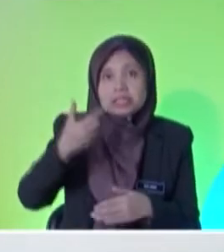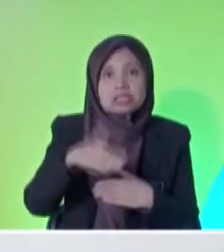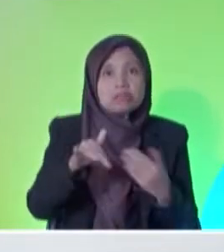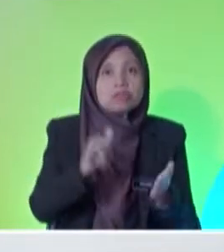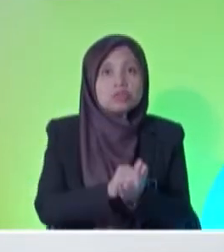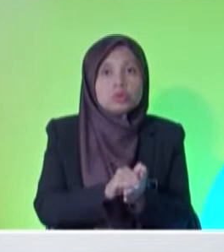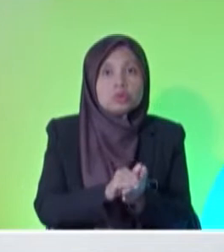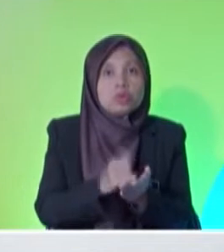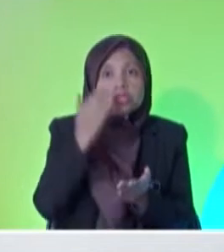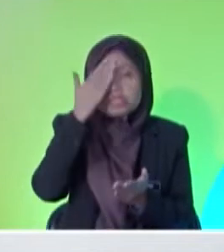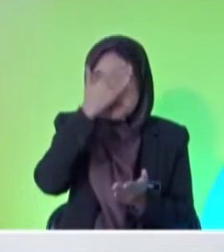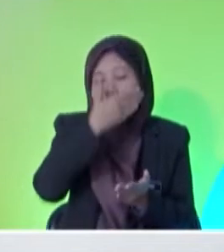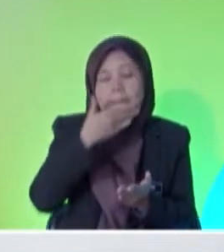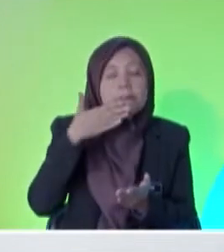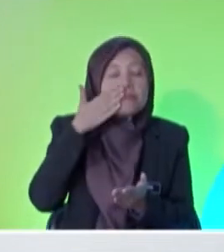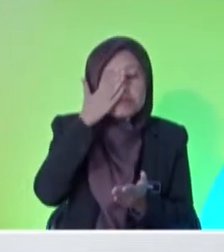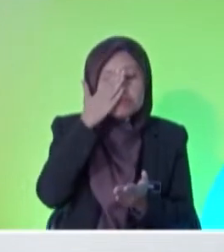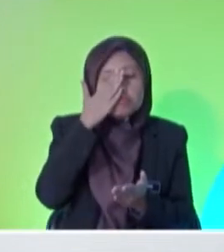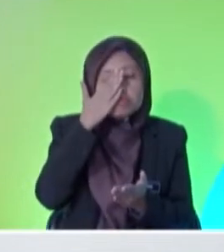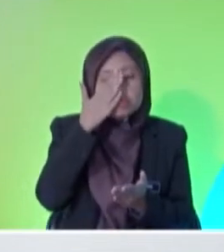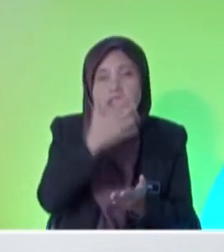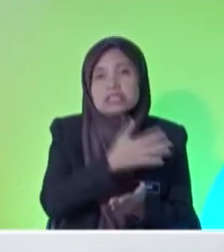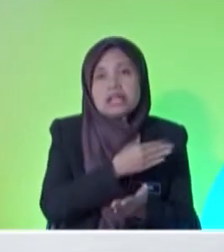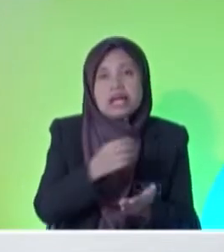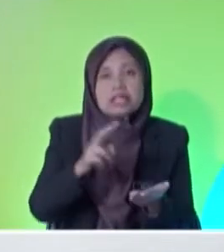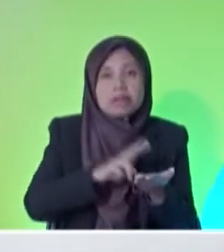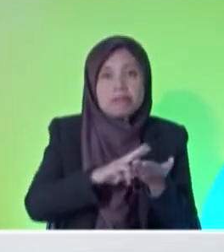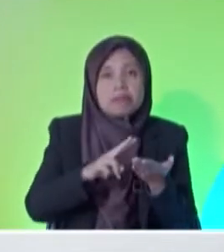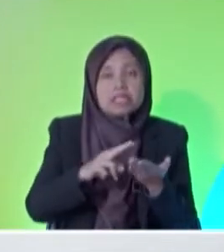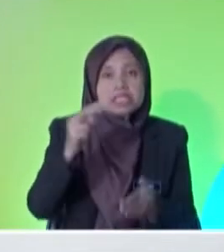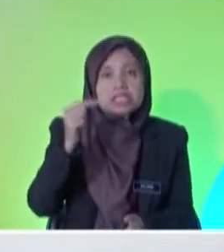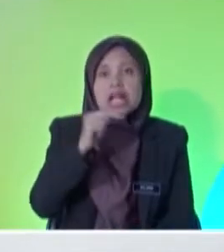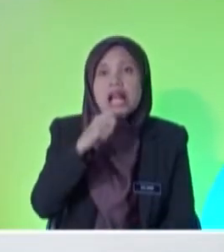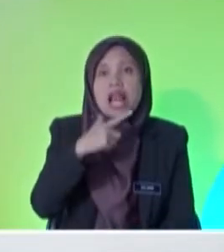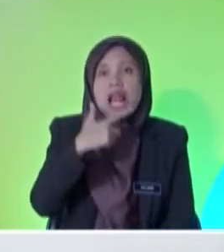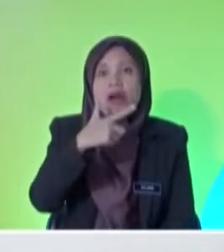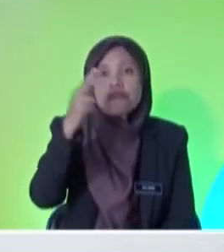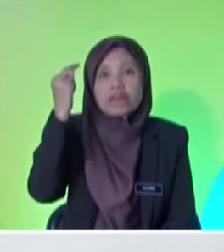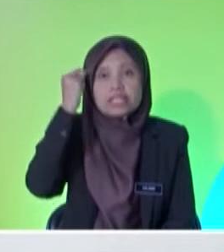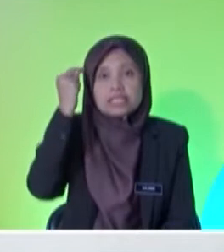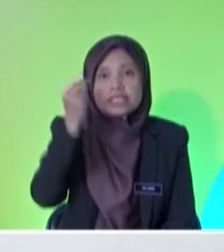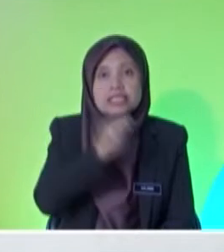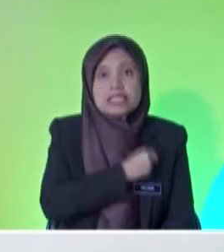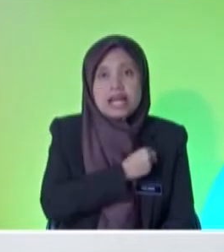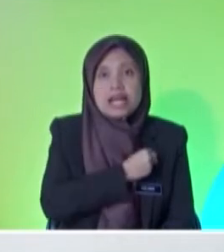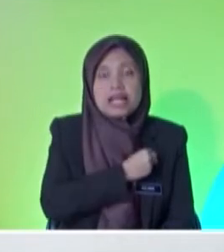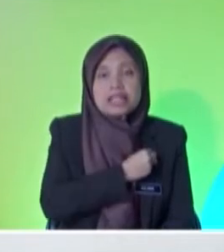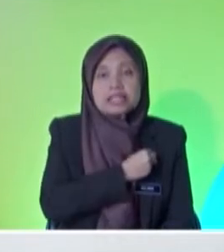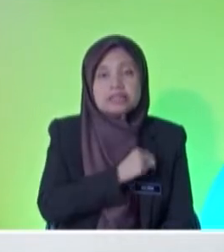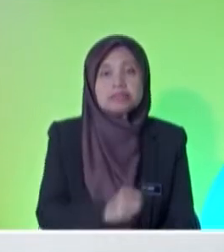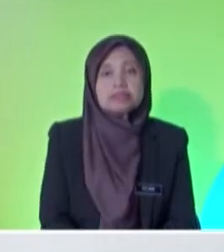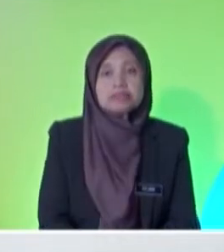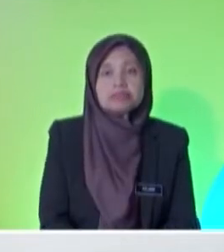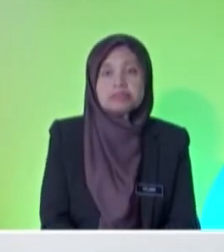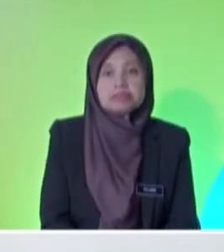akhir-akhir menyapu ke muka kami membaca nafasnya baik nawaitu sauma munculnya sini